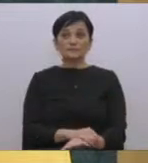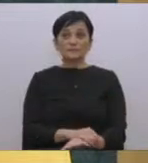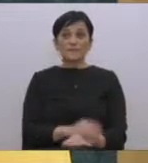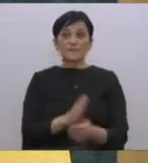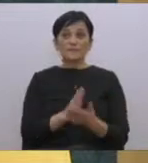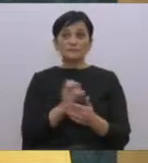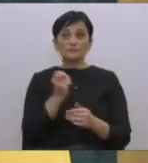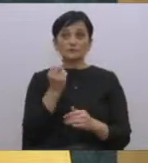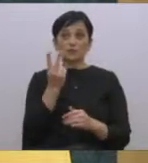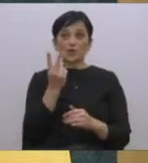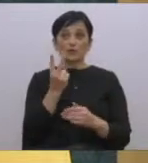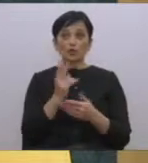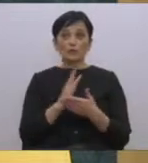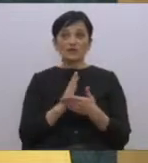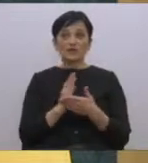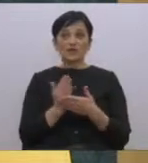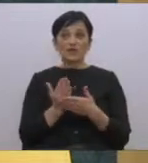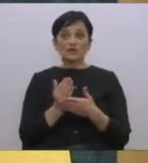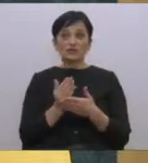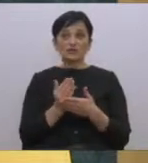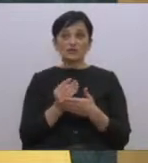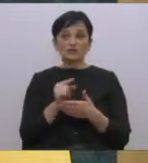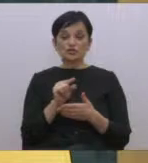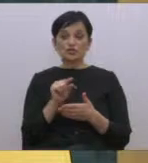არის მე-12 ნაწილში.